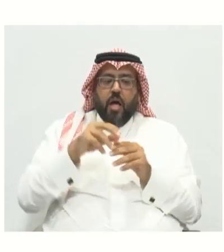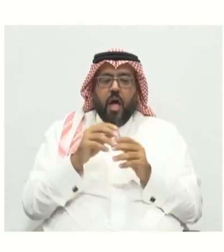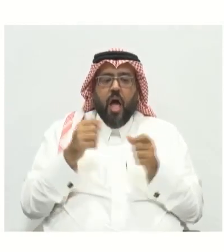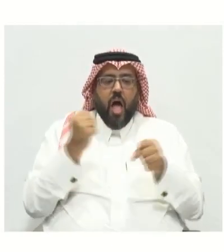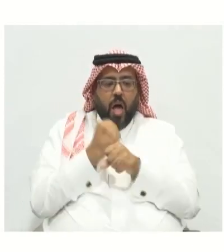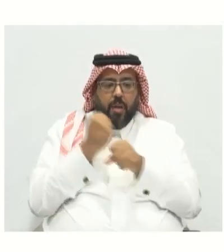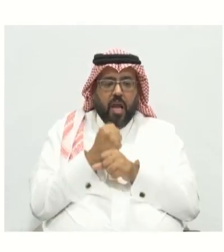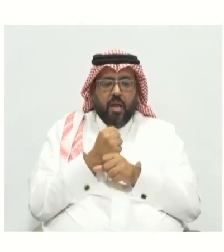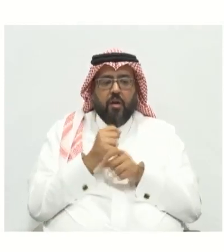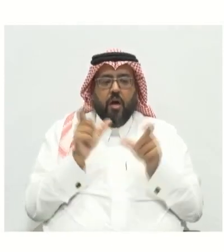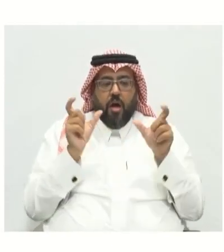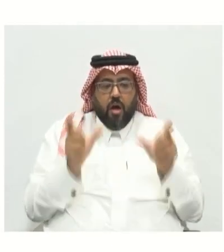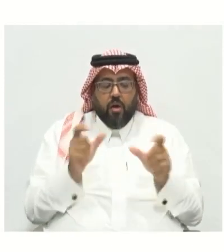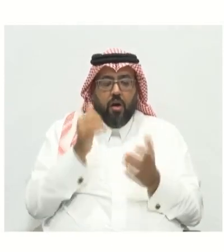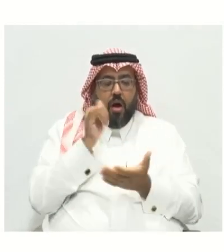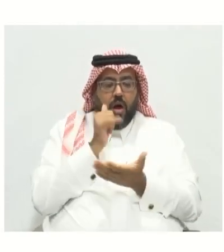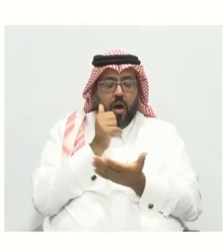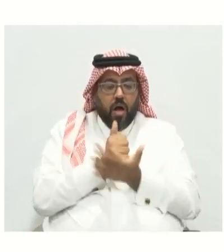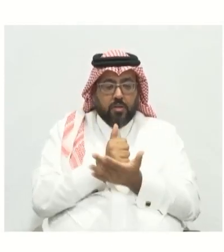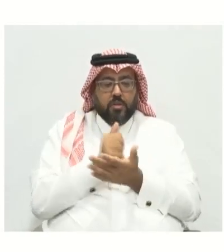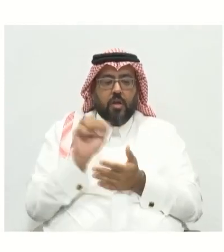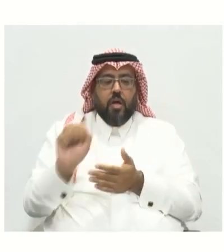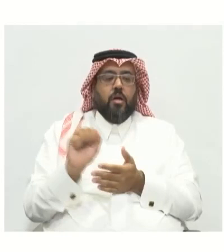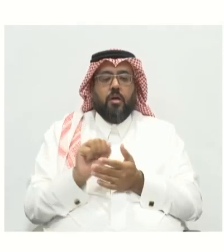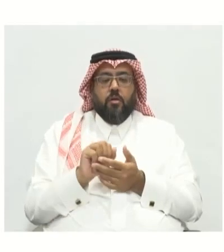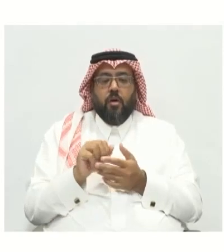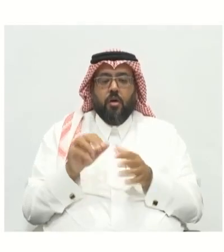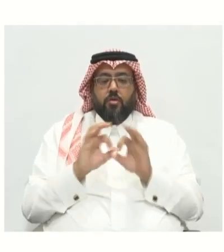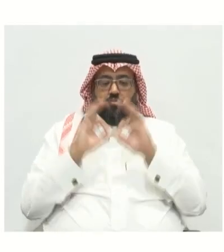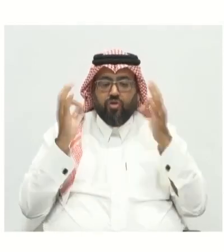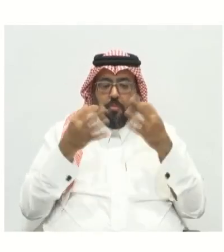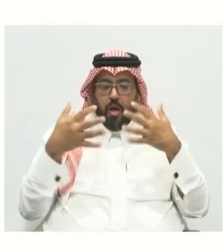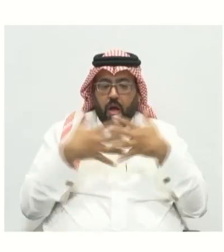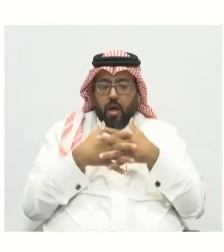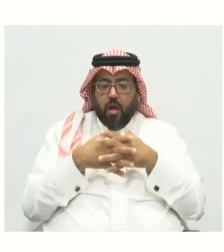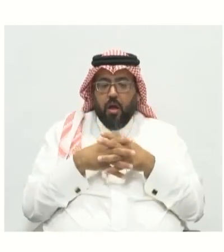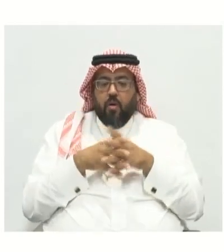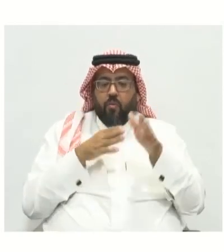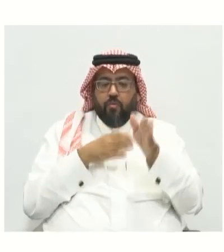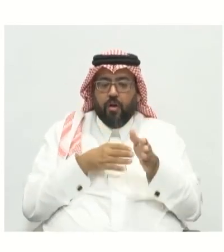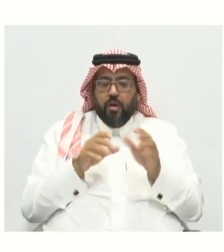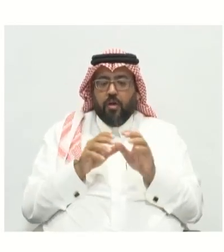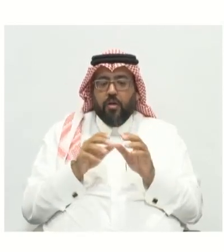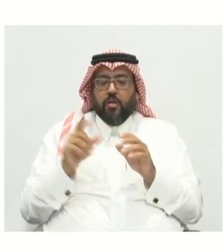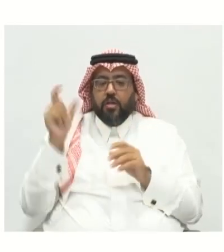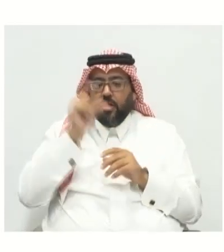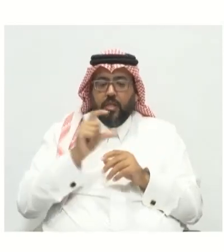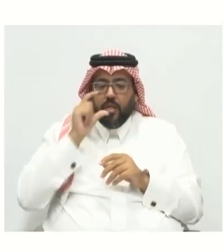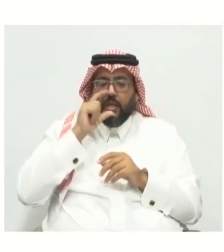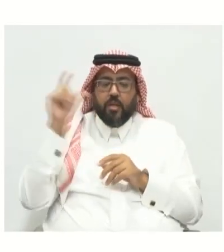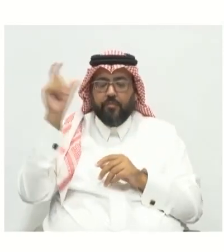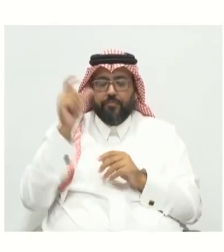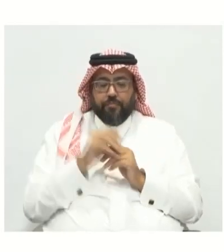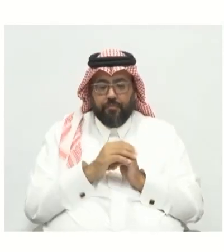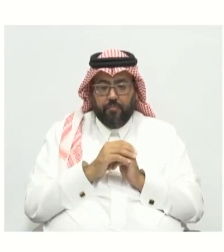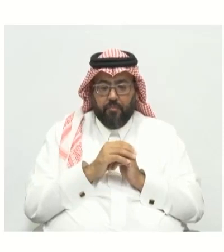العمل وهي حقوق خاصه تؤدي وظيفه اجتماعيه وفق الشريعه الاسلاميه ايضا